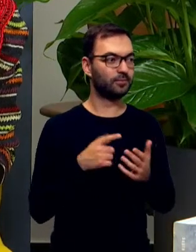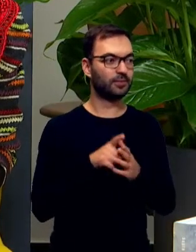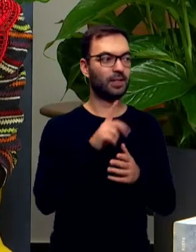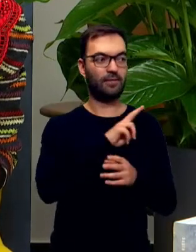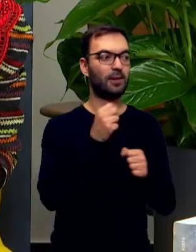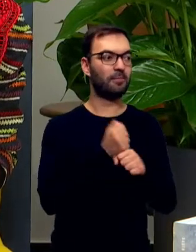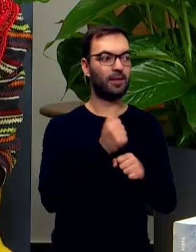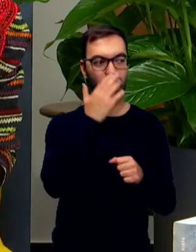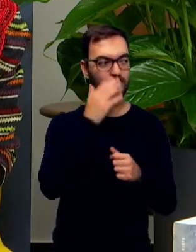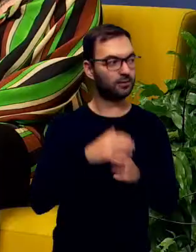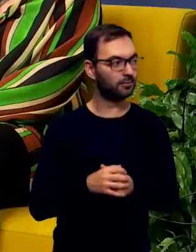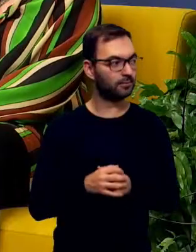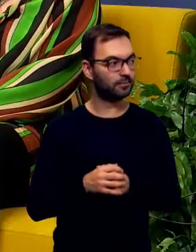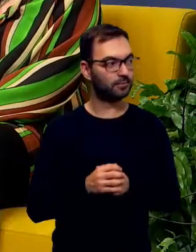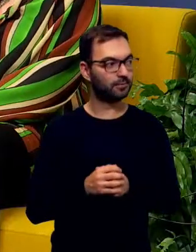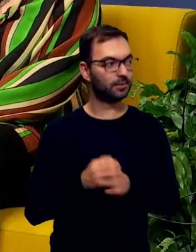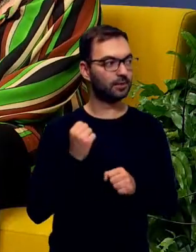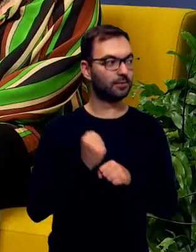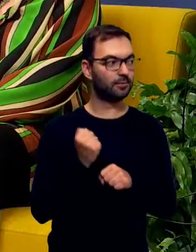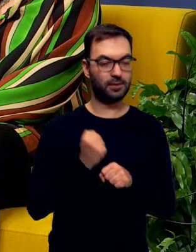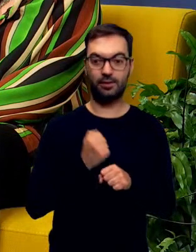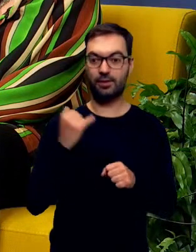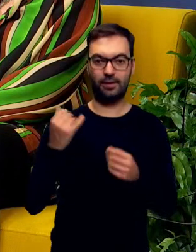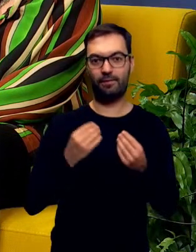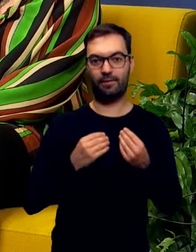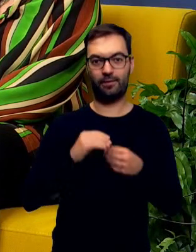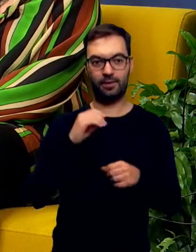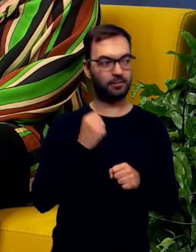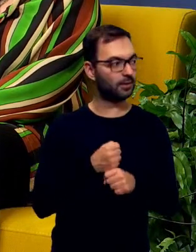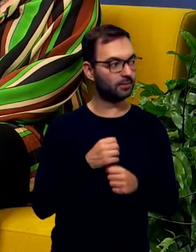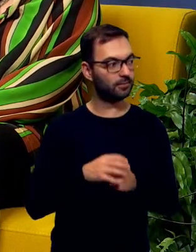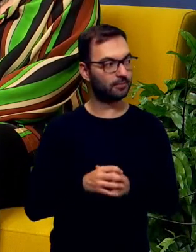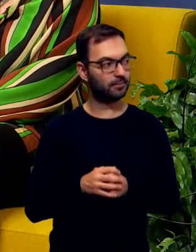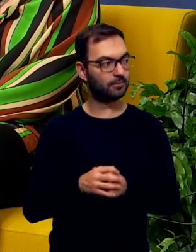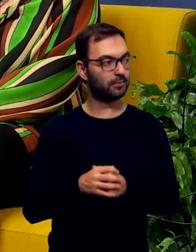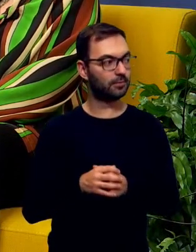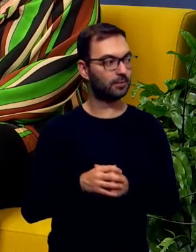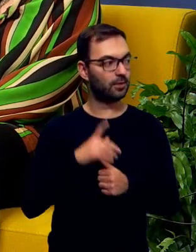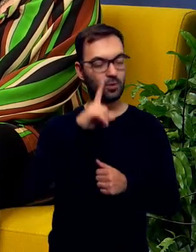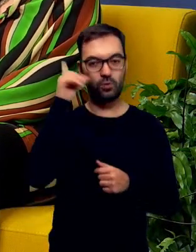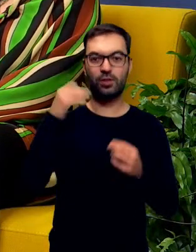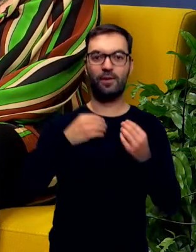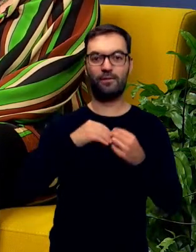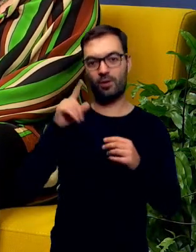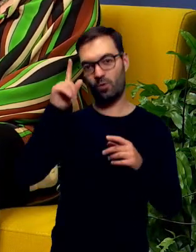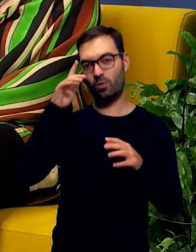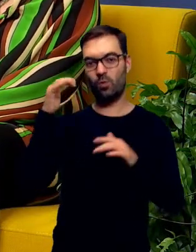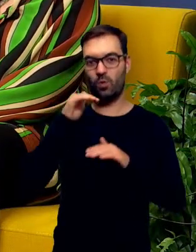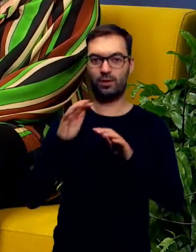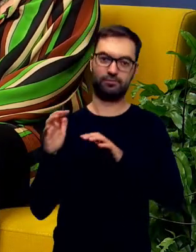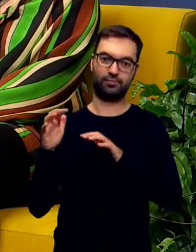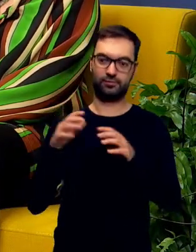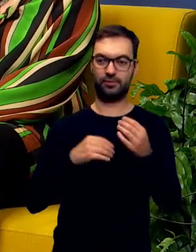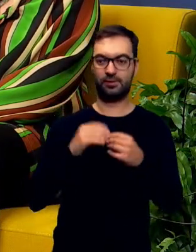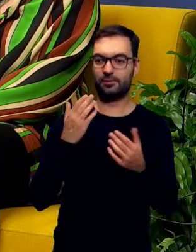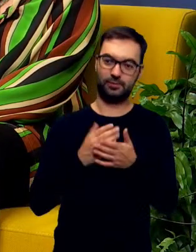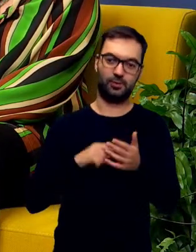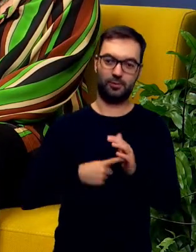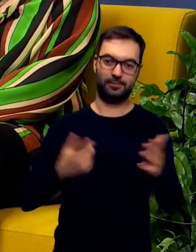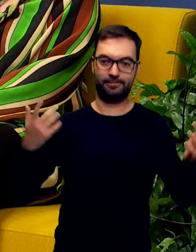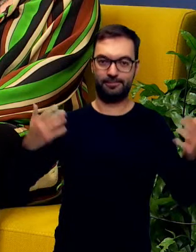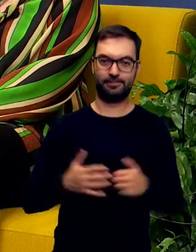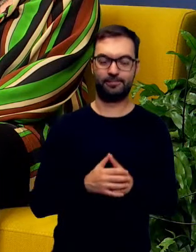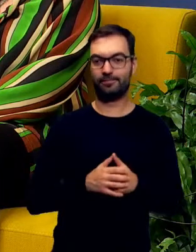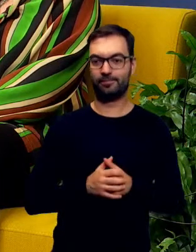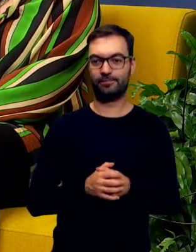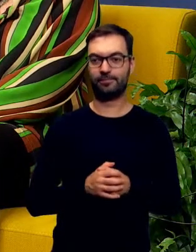strony waszej pracy. Znaczy, pracy jest coraz więcej. Mhm. Ludzi w górach też jest coraz więcej i tyle. No. To